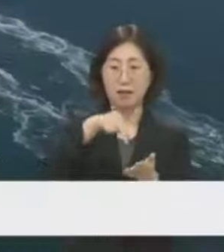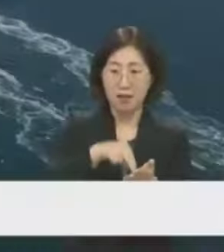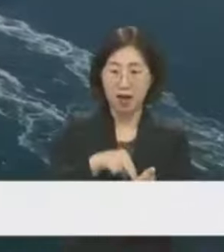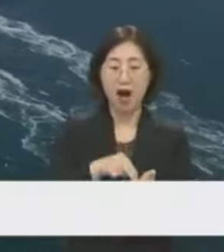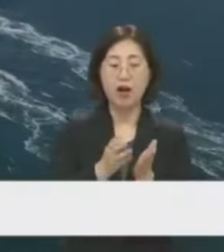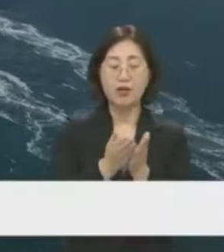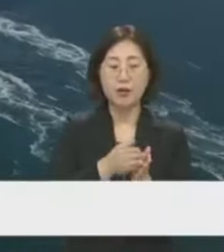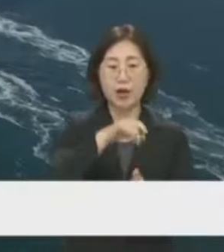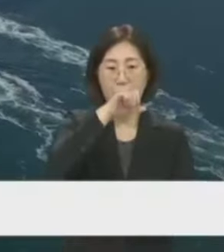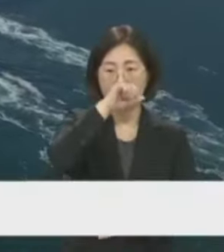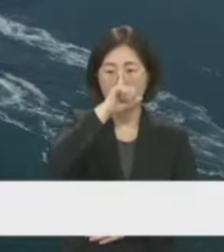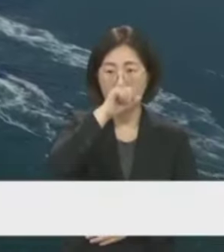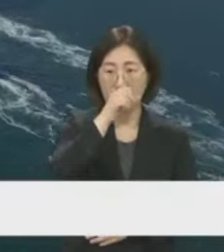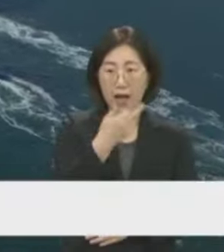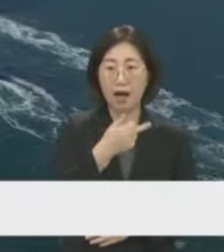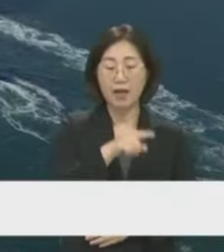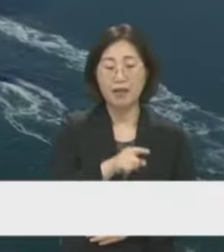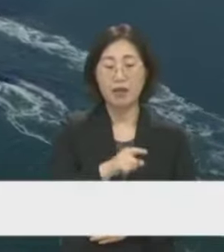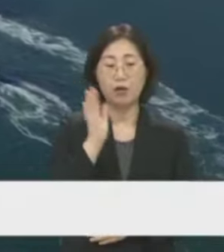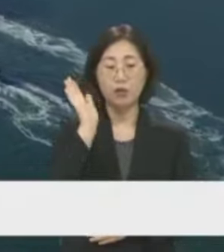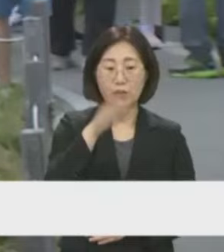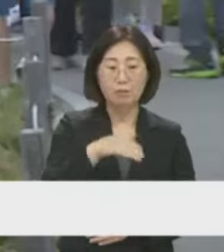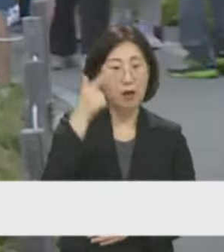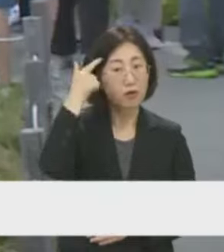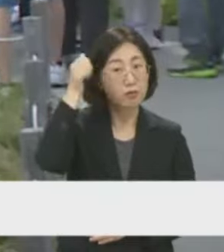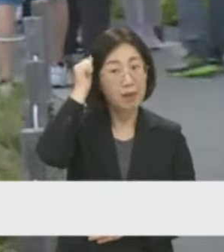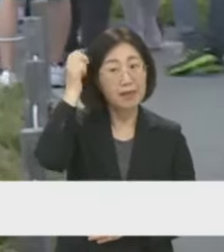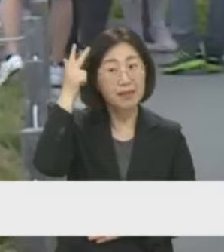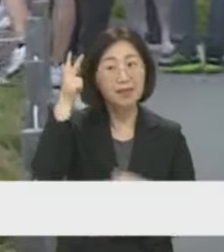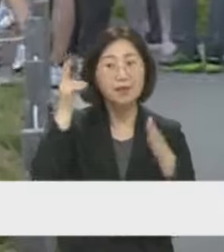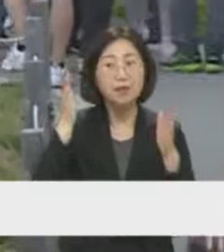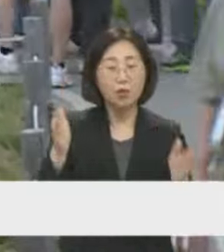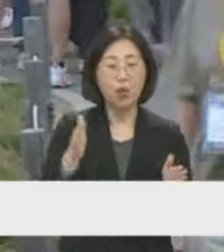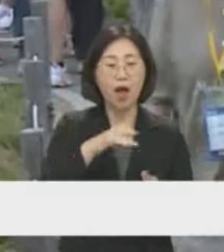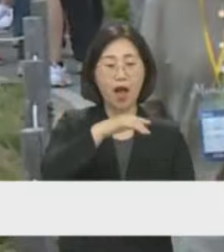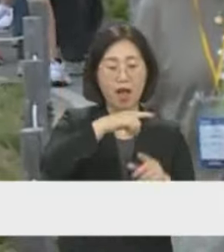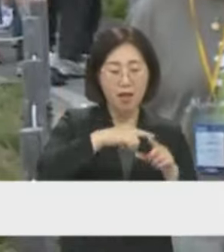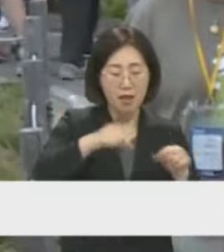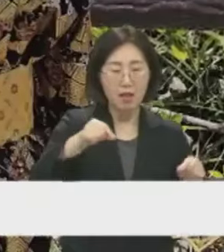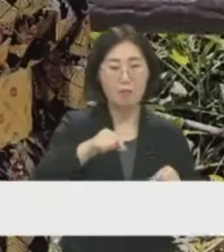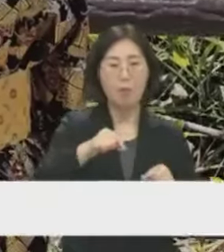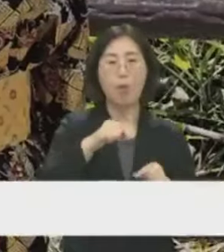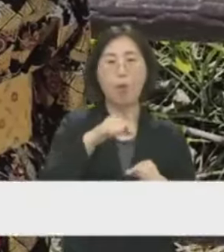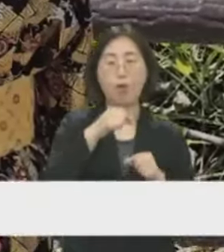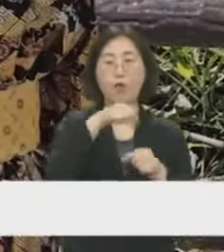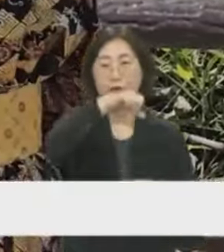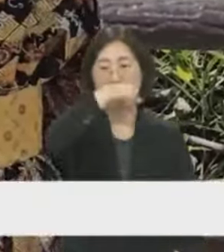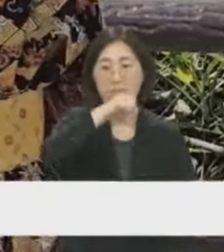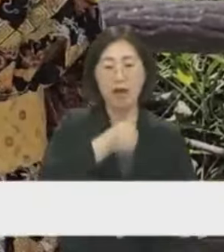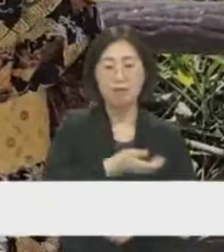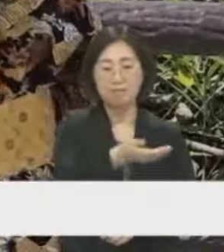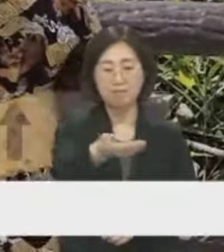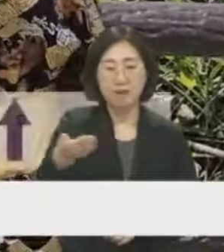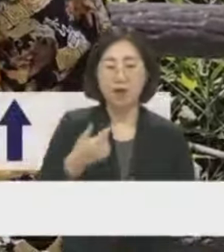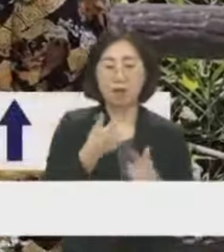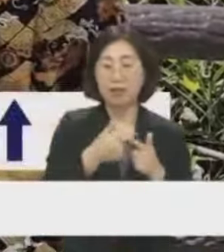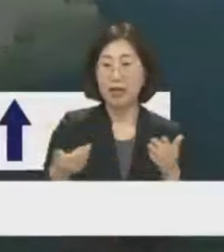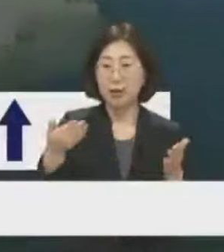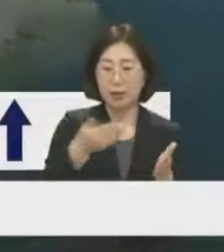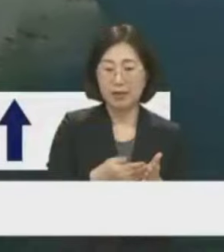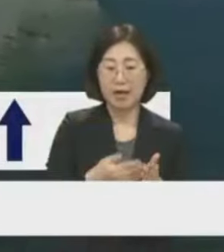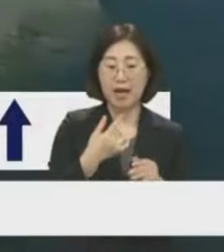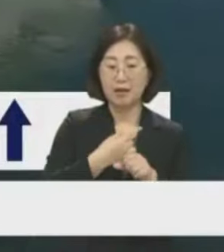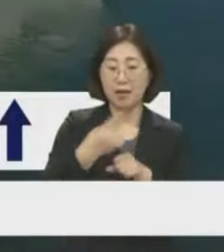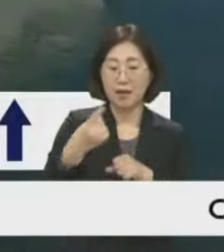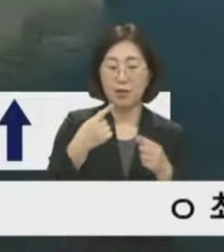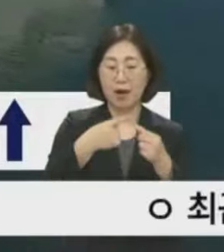크루즈선은 서산 대선항에서 출발해 6박 7일간 일본과 대만을 거쳐 부산에 입항했습니다. 크루즈선은 내년에도